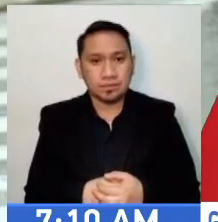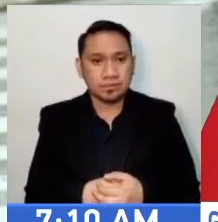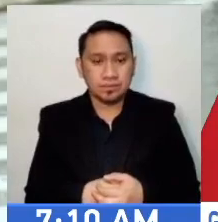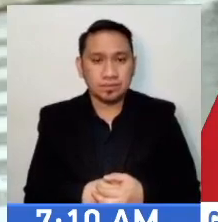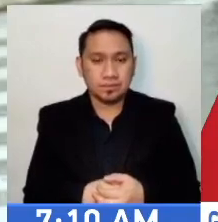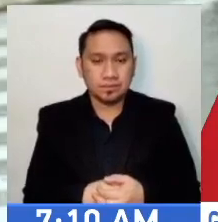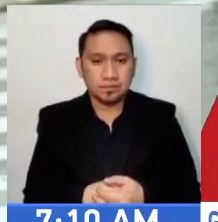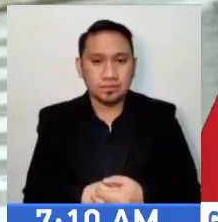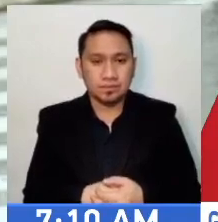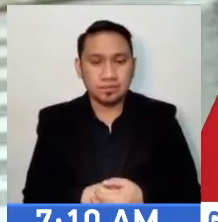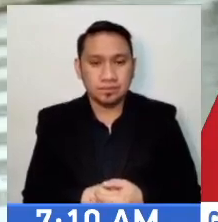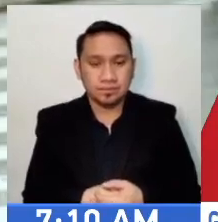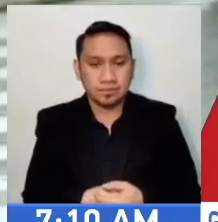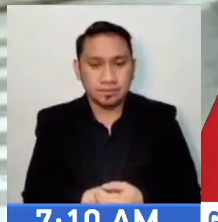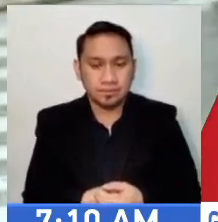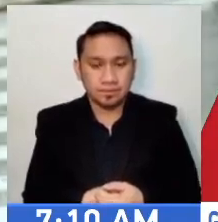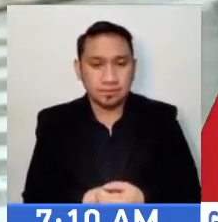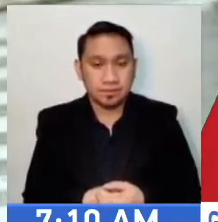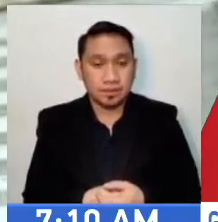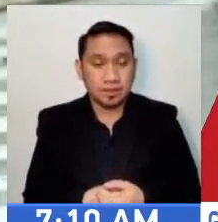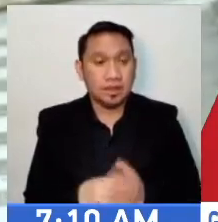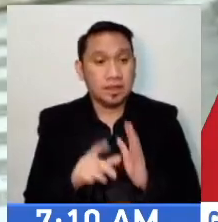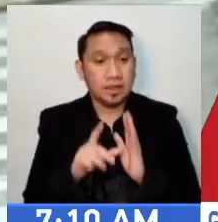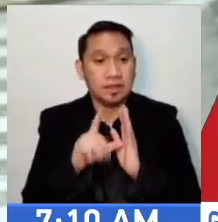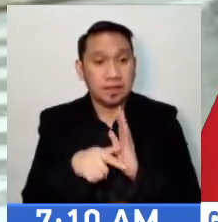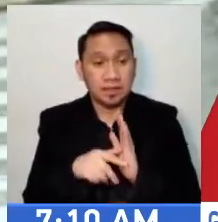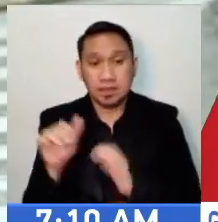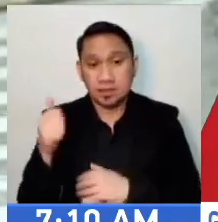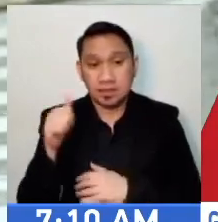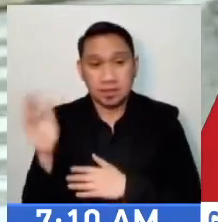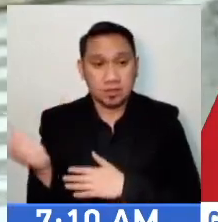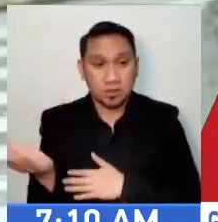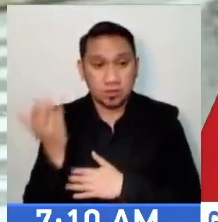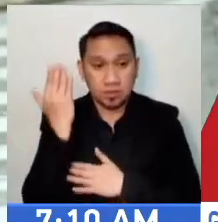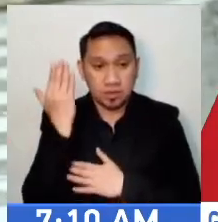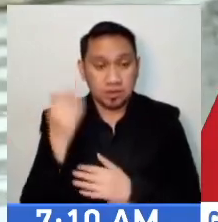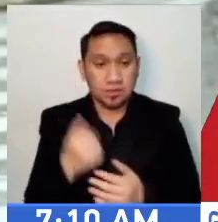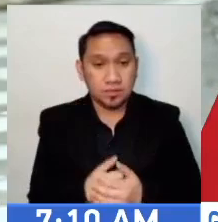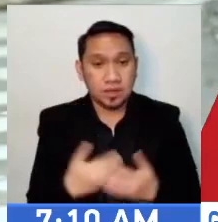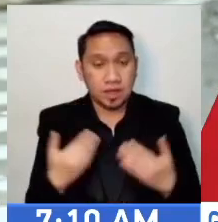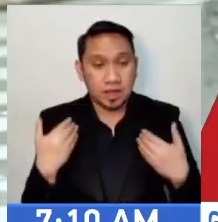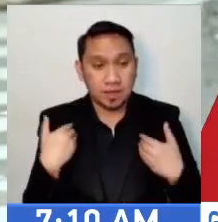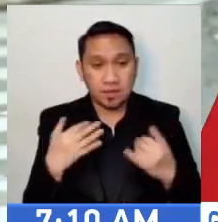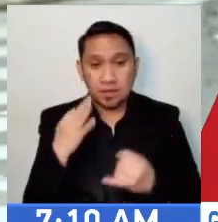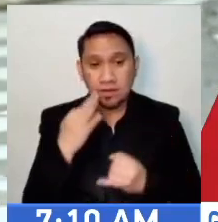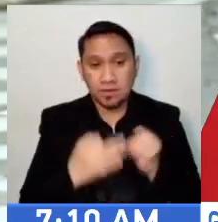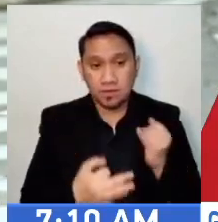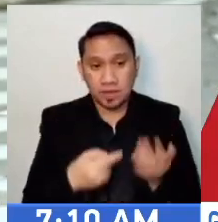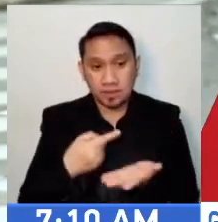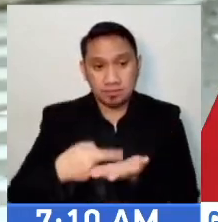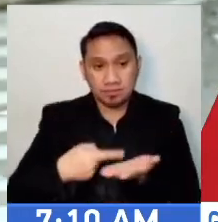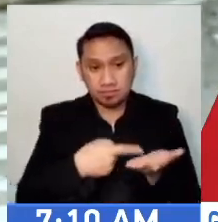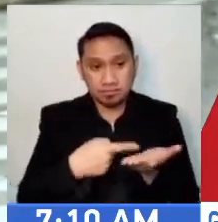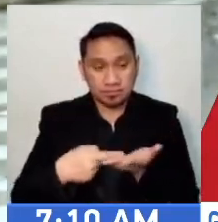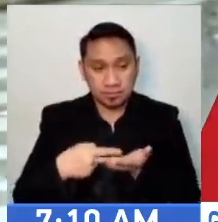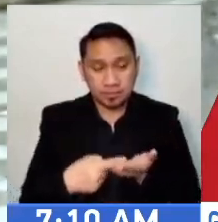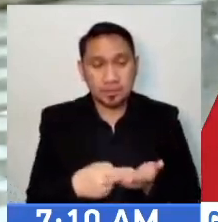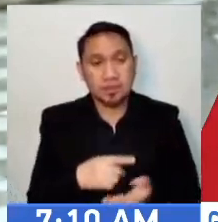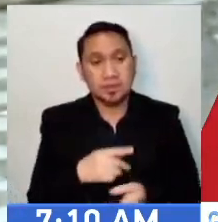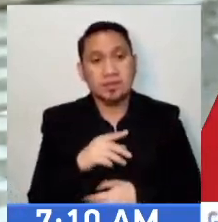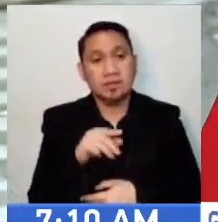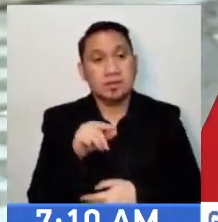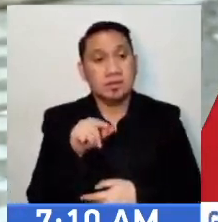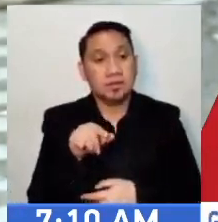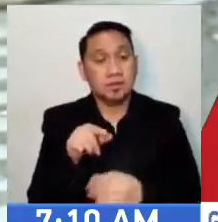Ivan, samantala mamayang alas 10 ng umaga ay magkakaroon ng final deliberation ng DOTR at ang LFTRB kaugnay naman sa